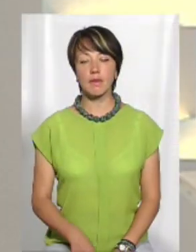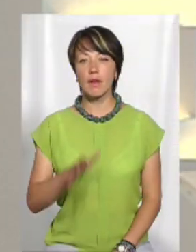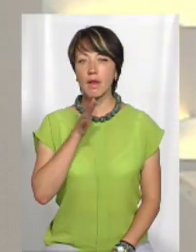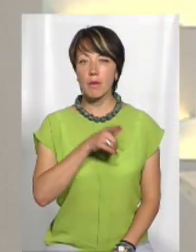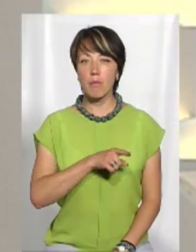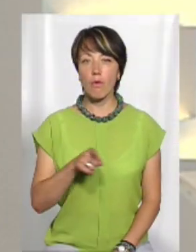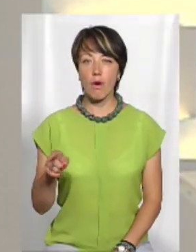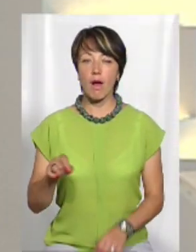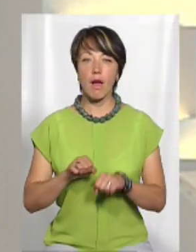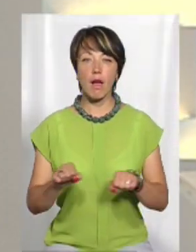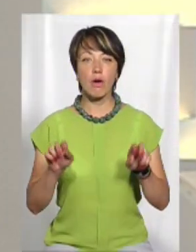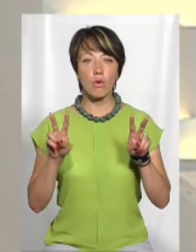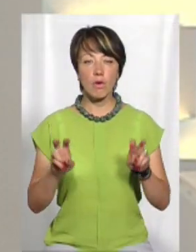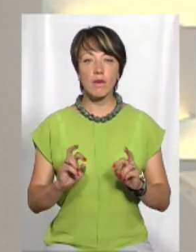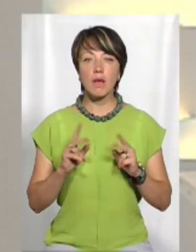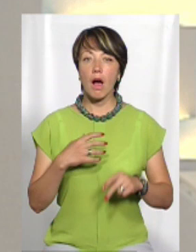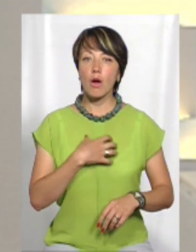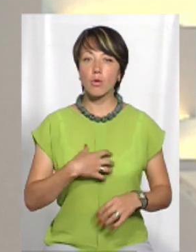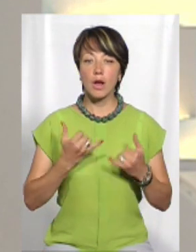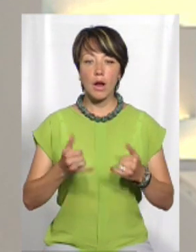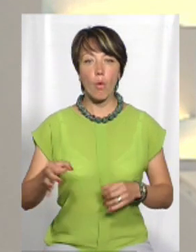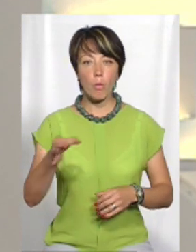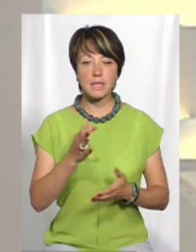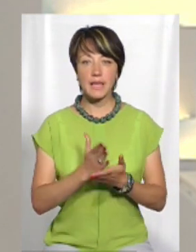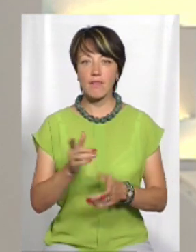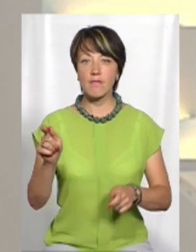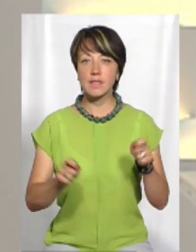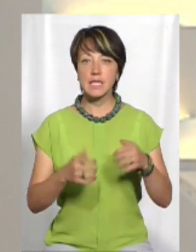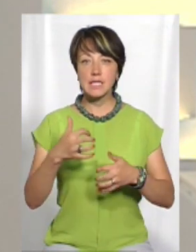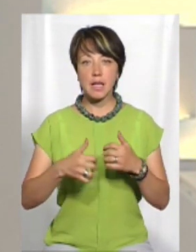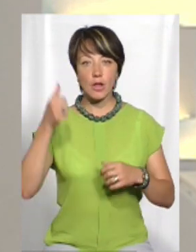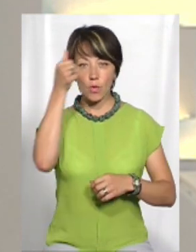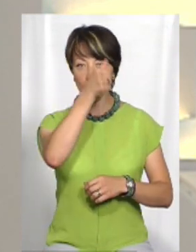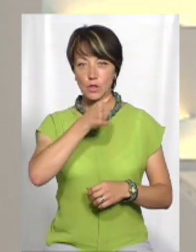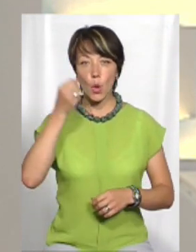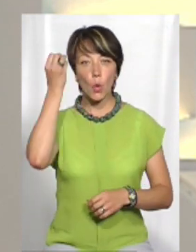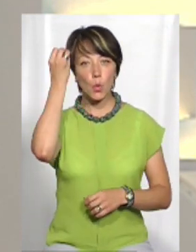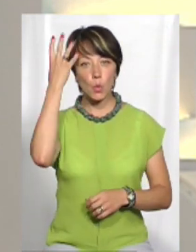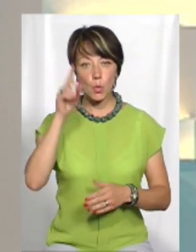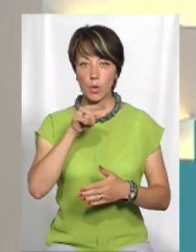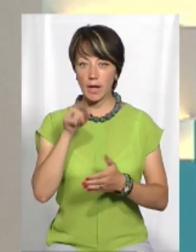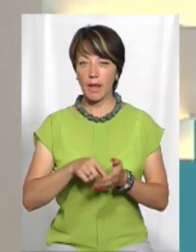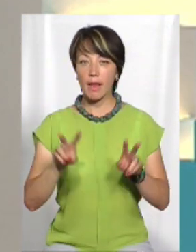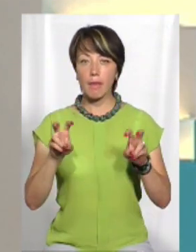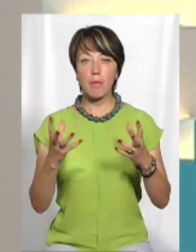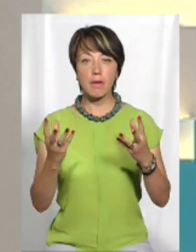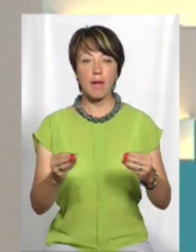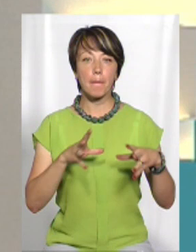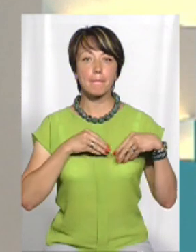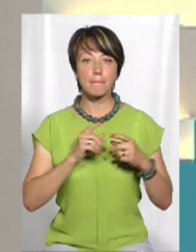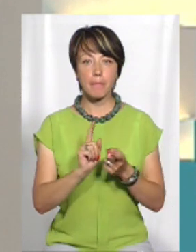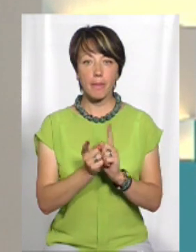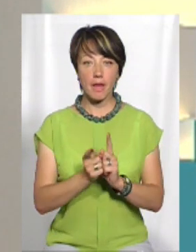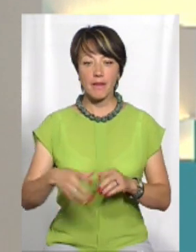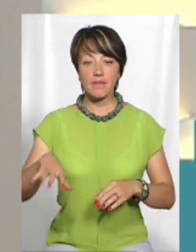Епоха героїв. Наскільки актуальним для Хмельниччини є фестиваль середньовічної культури? Це тема дня. Ми з Ольгою